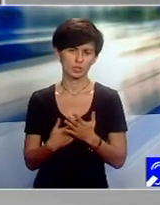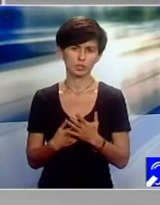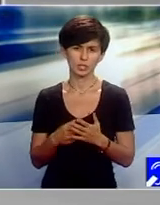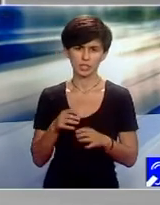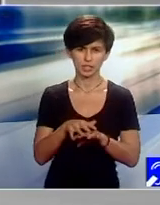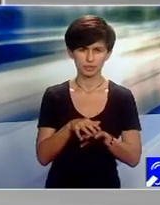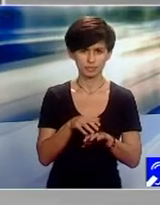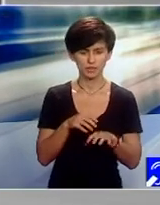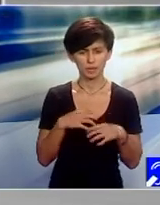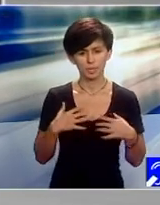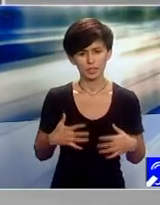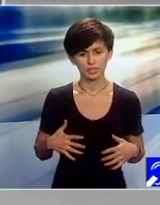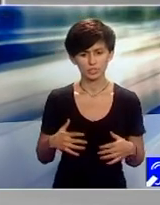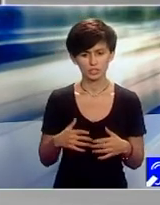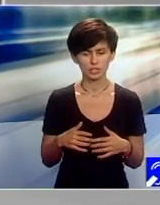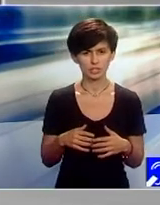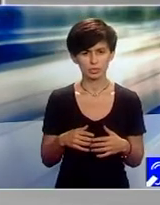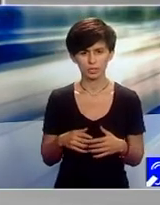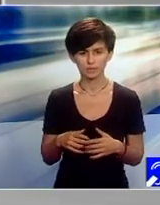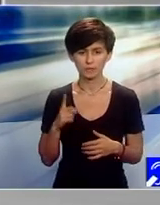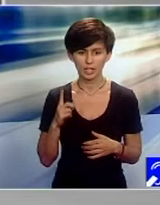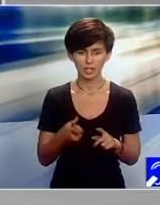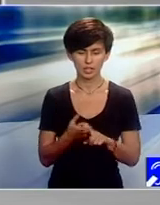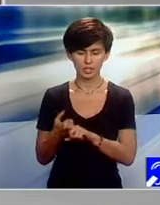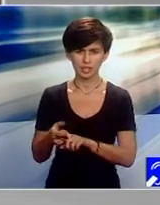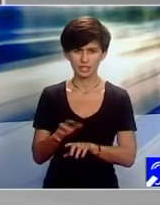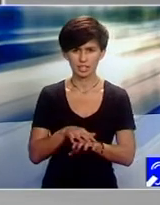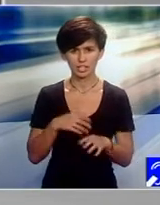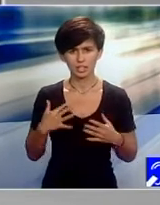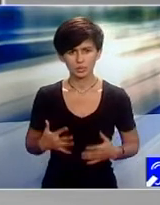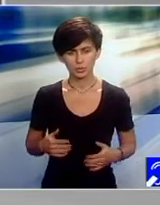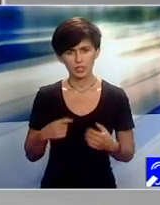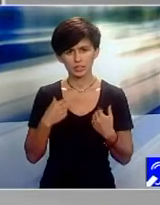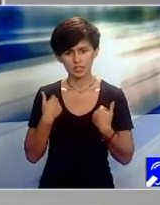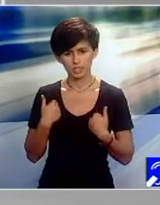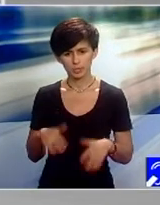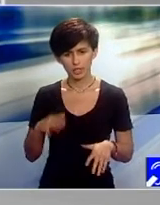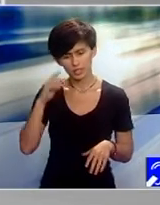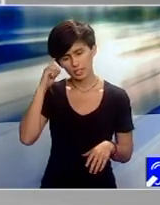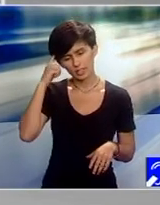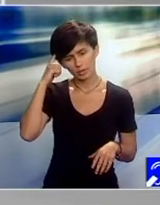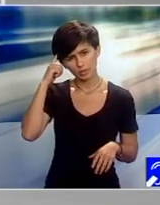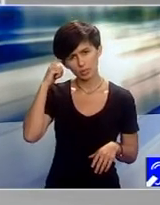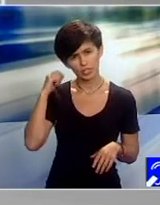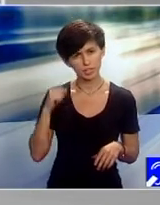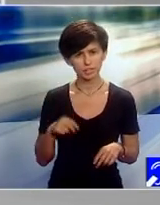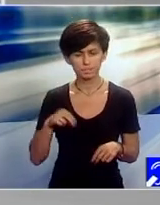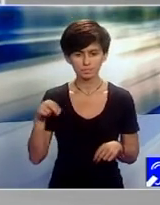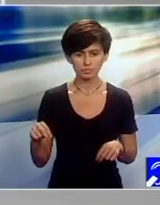asupra semnelor și simptomelor, pierderea memoriei, punerea lucrurilor în alte locuri